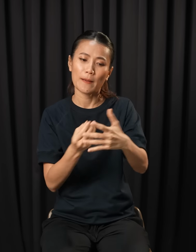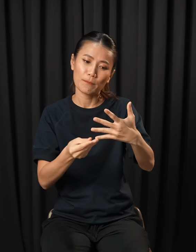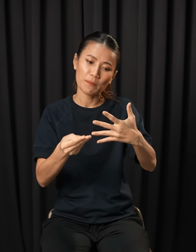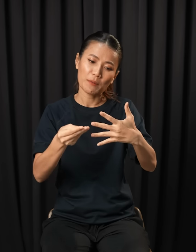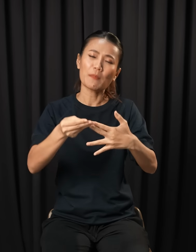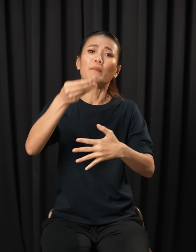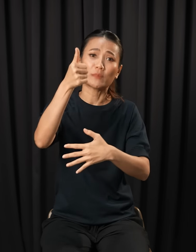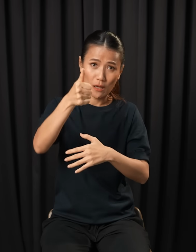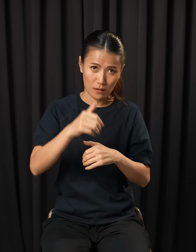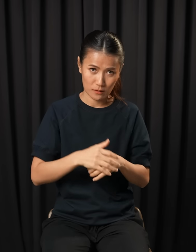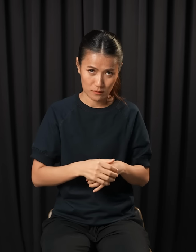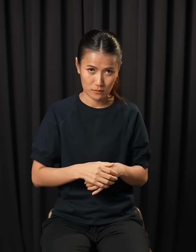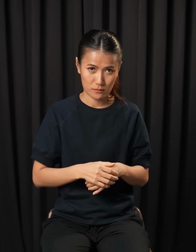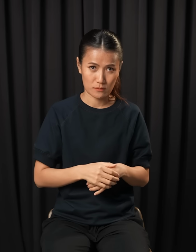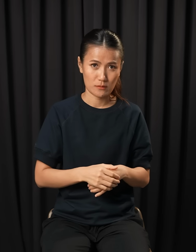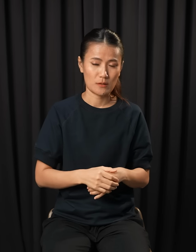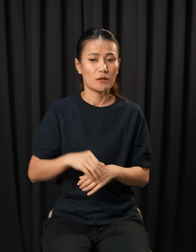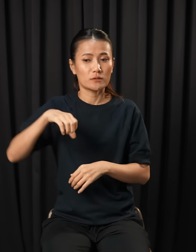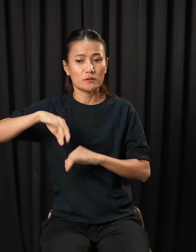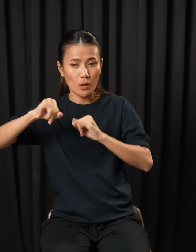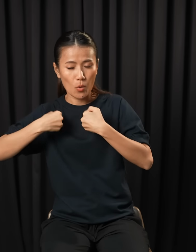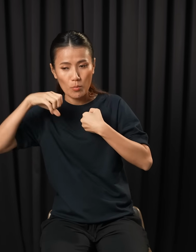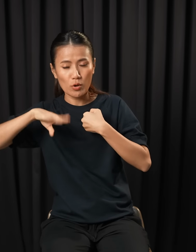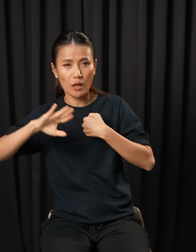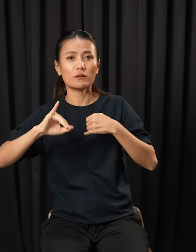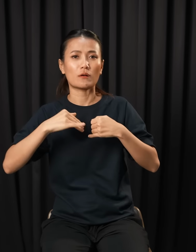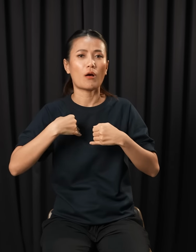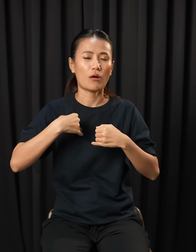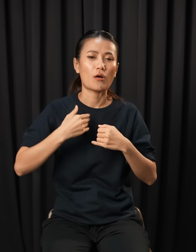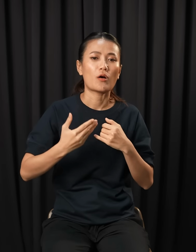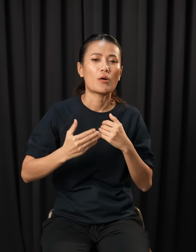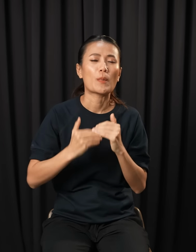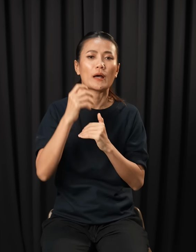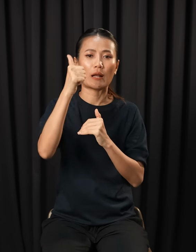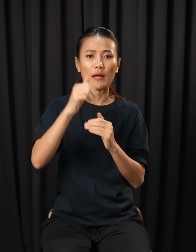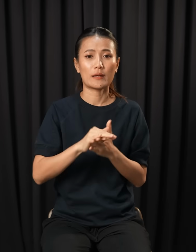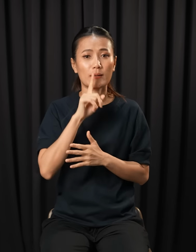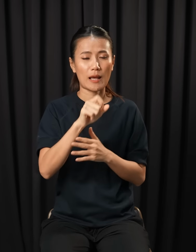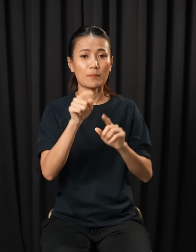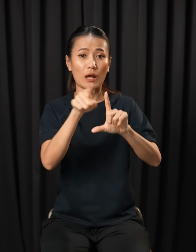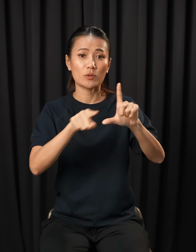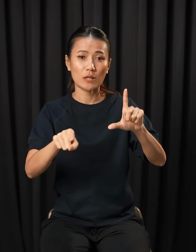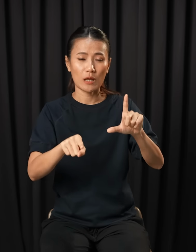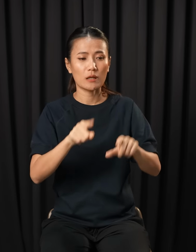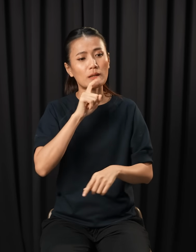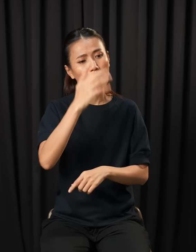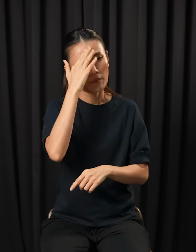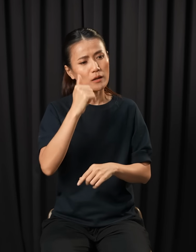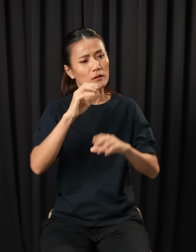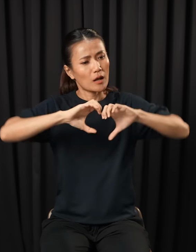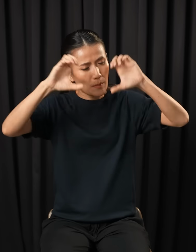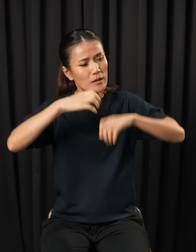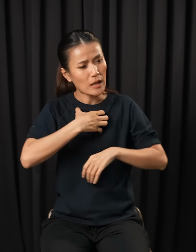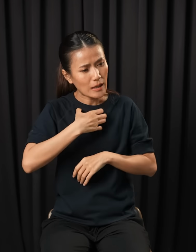ติขึ้นน้อยๆขึ้นบ่อยๆคนรับก็อยู่ได้คนที่จะต้องขึ้นให้ก็อยู่ได้อย่างนี้ไม่ดีกว่าหรอครับ ทำไม strategy ของก้าวไ